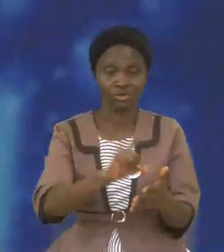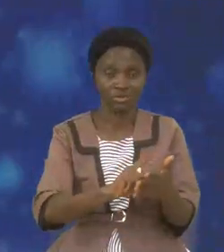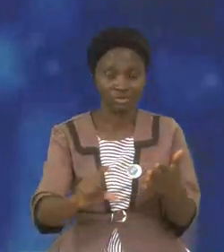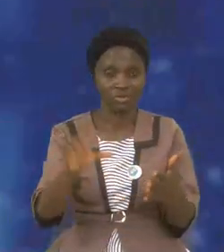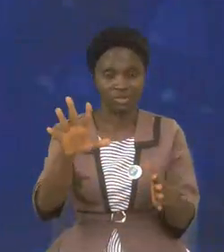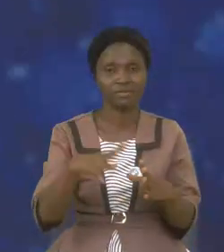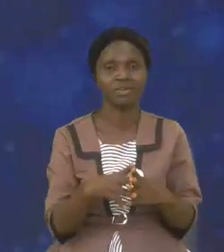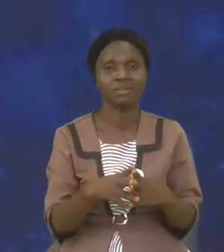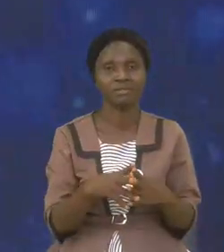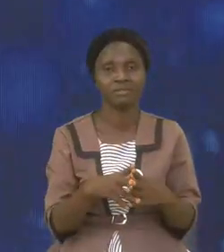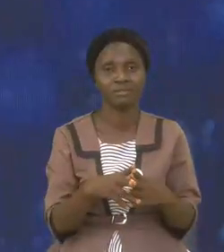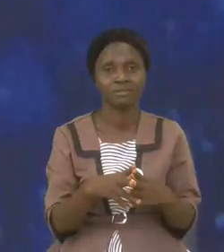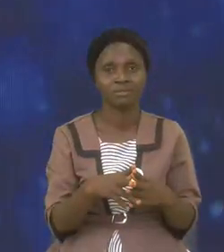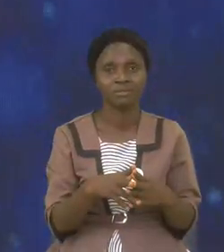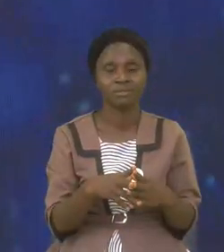chute.